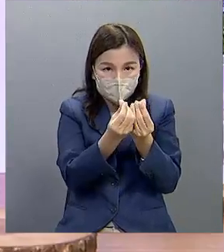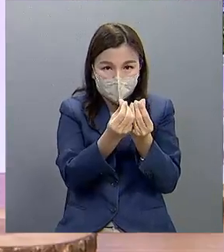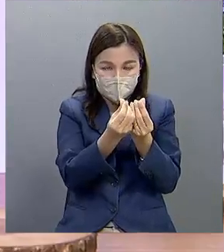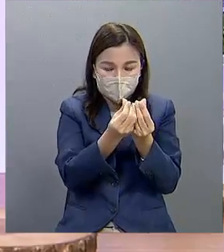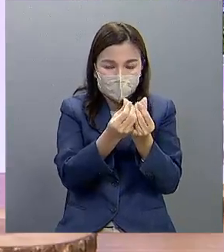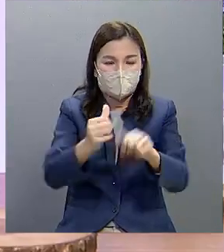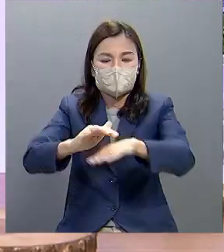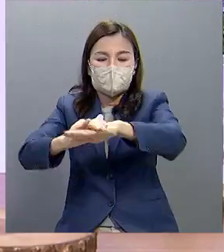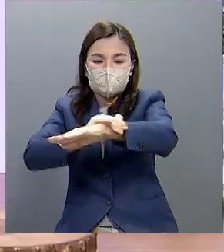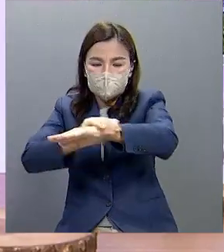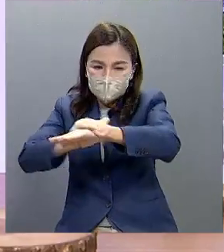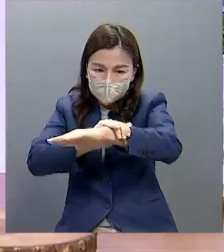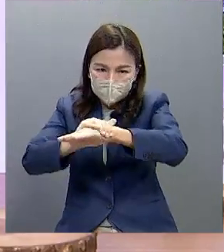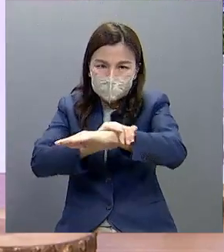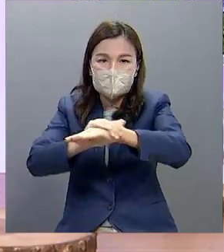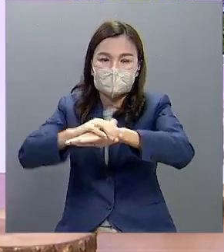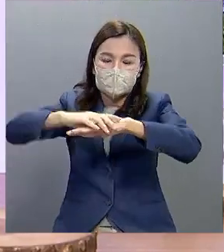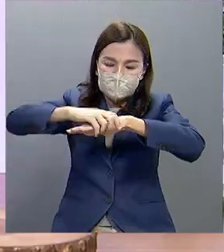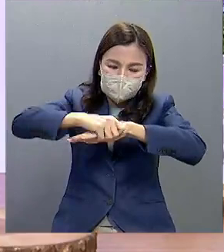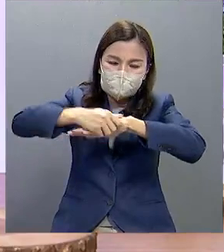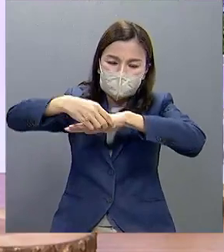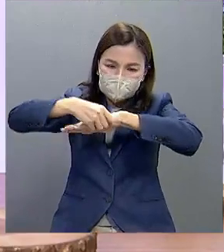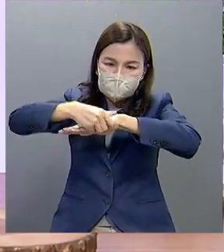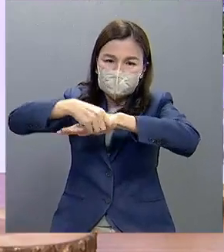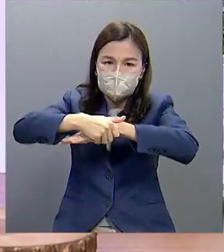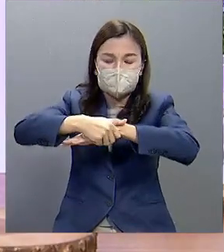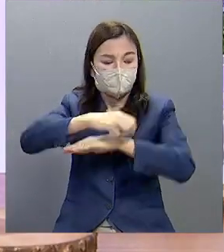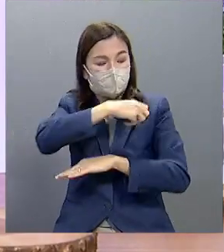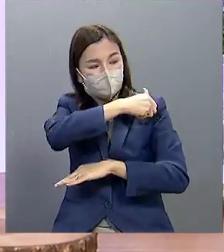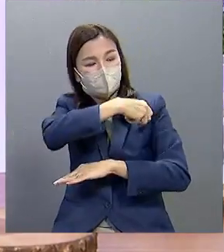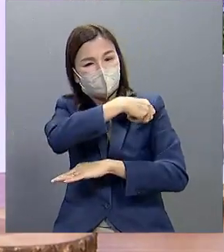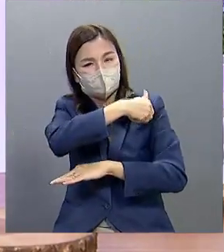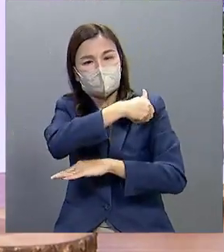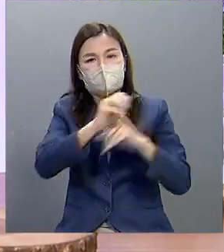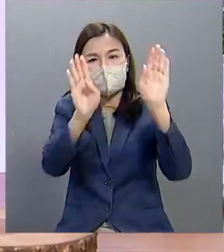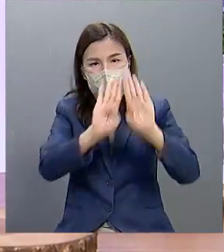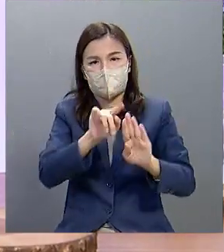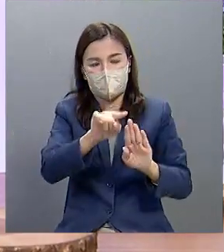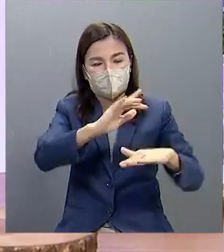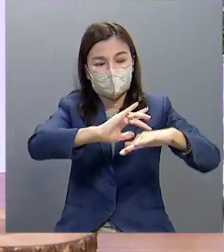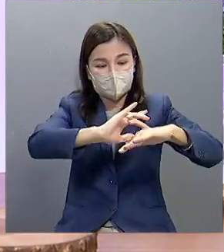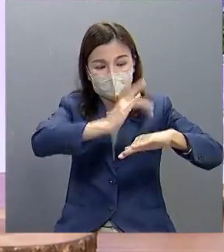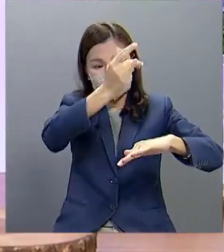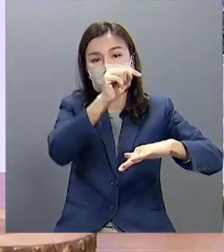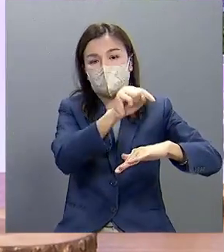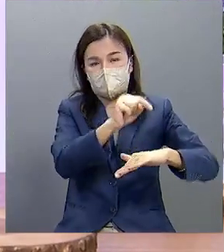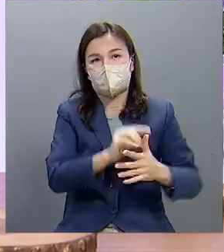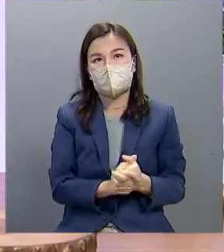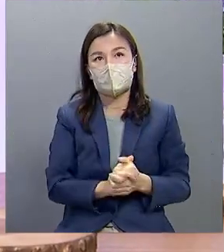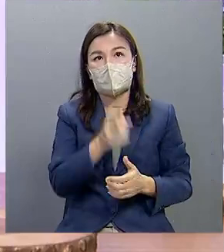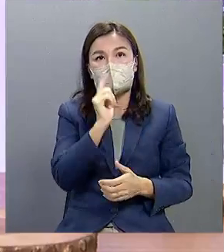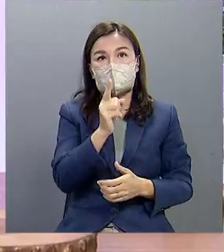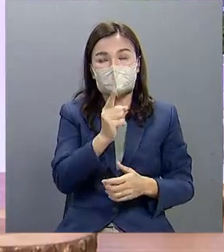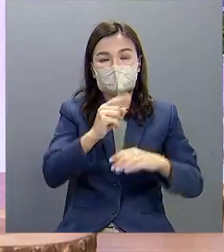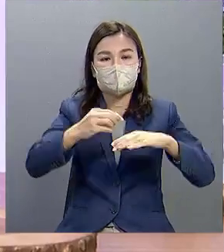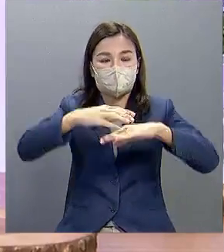ที่เราเห็นเขานวดตัวเขาก็ใช้น้ำมันแบบนี้ค่ะแล้วก็จะเป็นเบสที่มาจากธรรมชาติเนื่องจากว่าน้ำมันที่มีความหนักเนี่ยเวลาเร